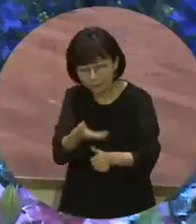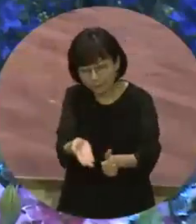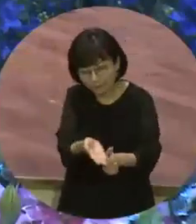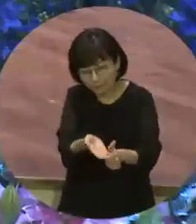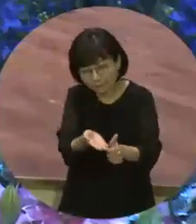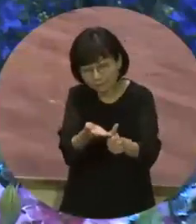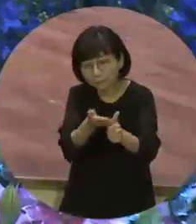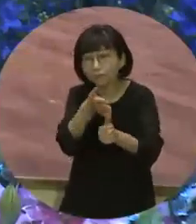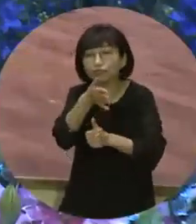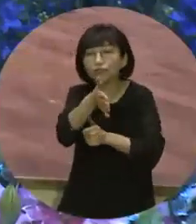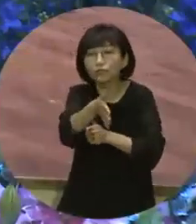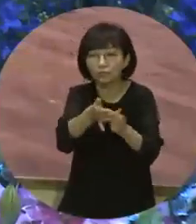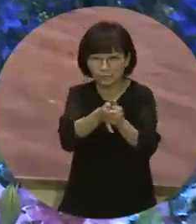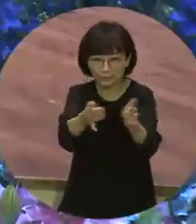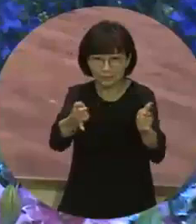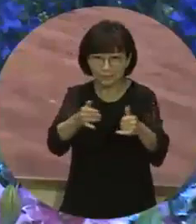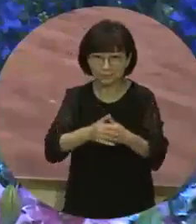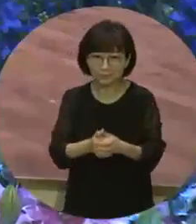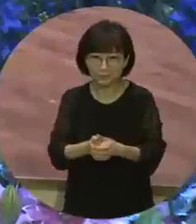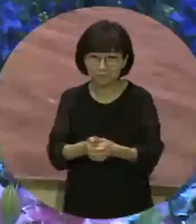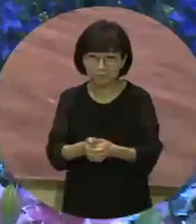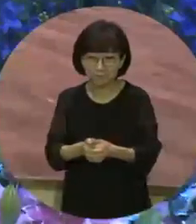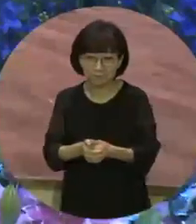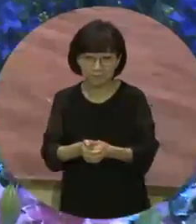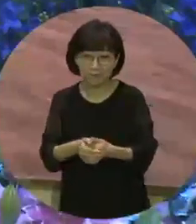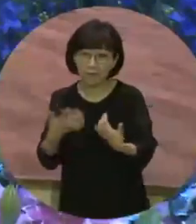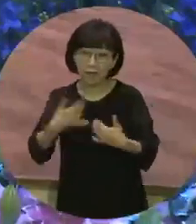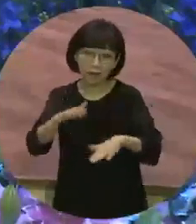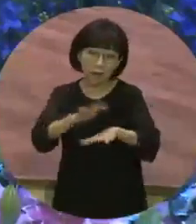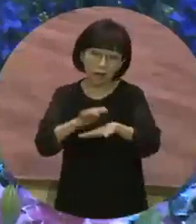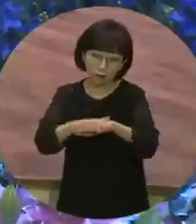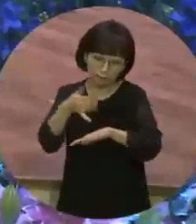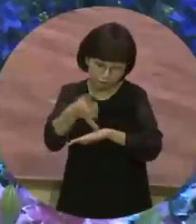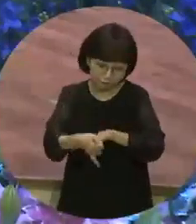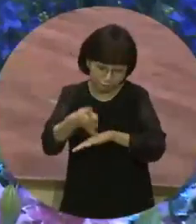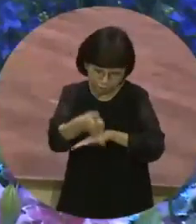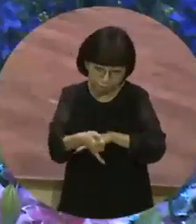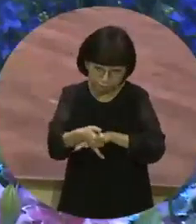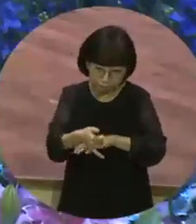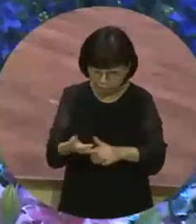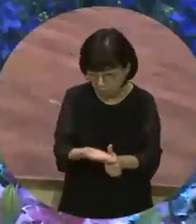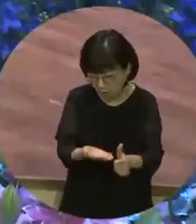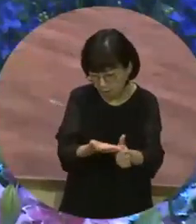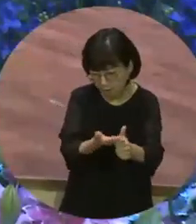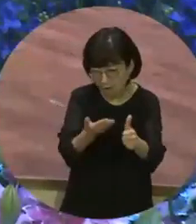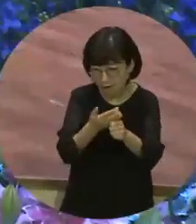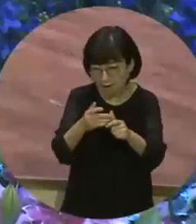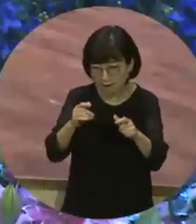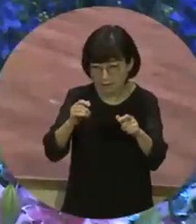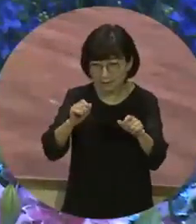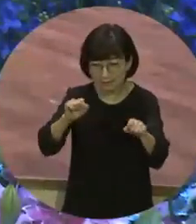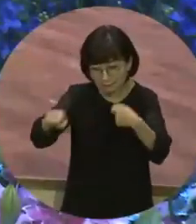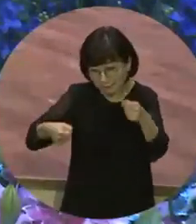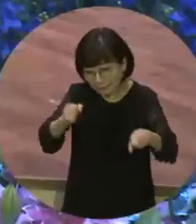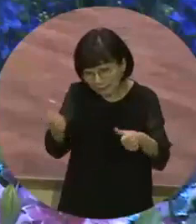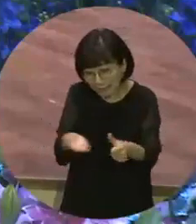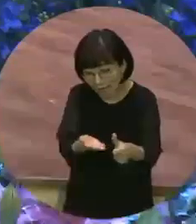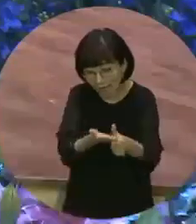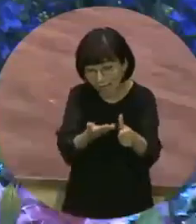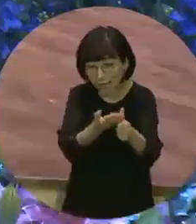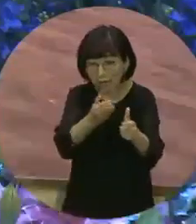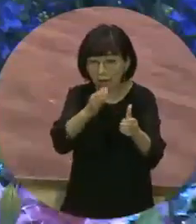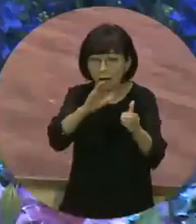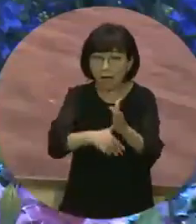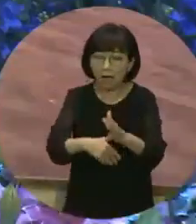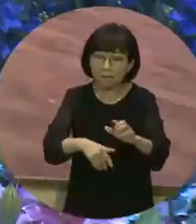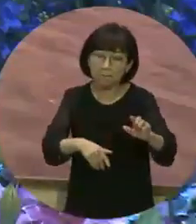목축업하던 전문인데. 이삭이 농사를 지었는데 백배로 결쳐졌다. 한마디로 뭐요?